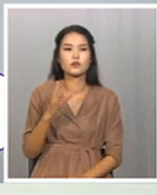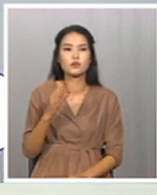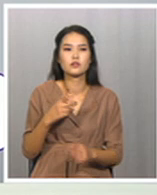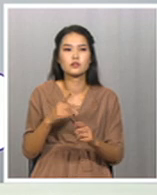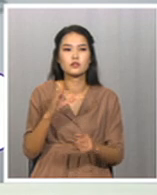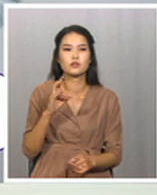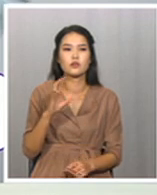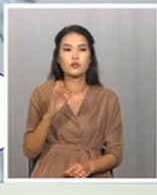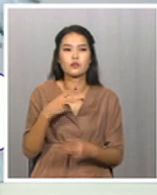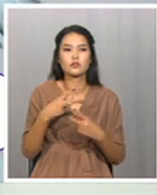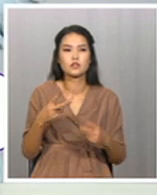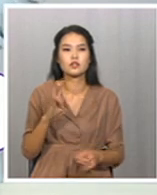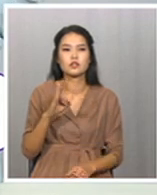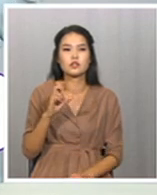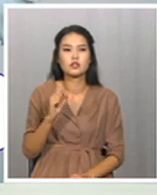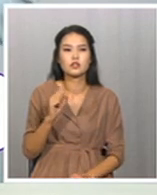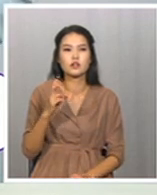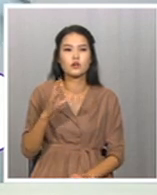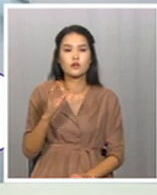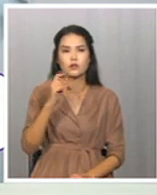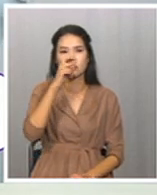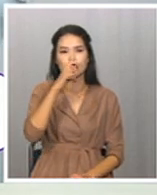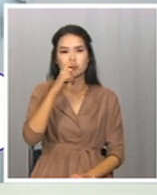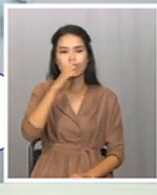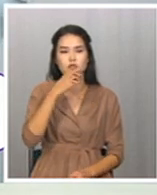калий оксиді қышқылдық оксидпен және